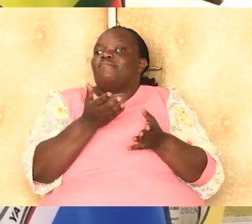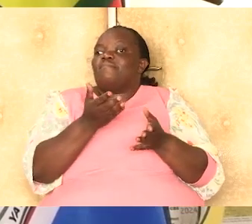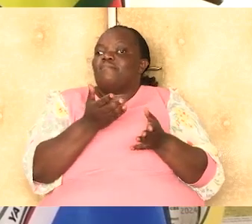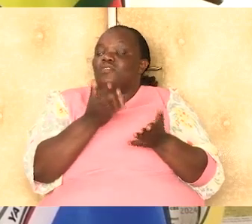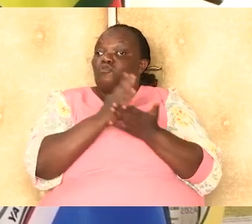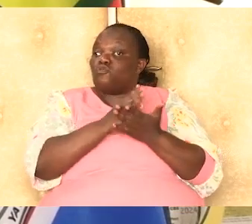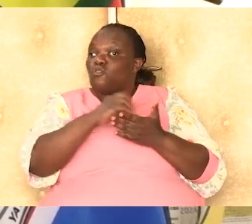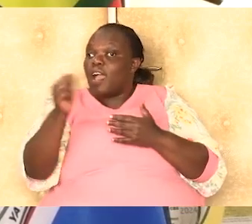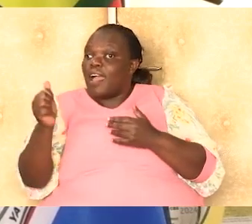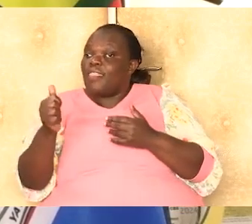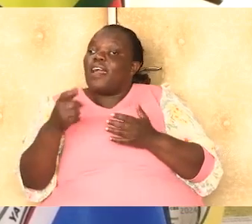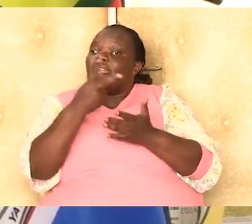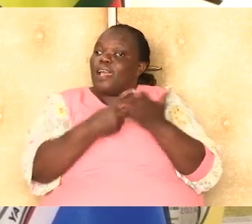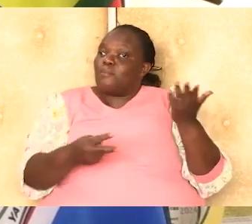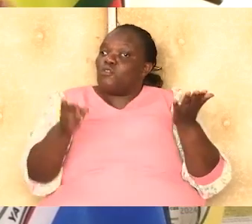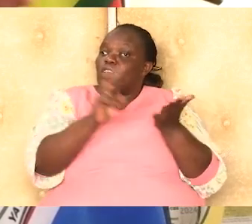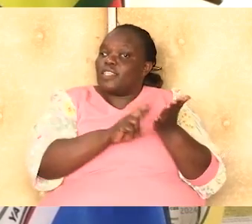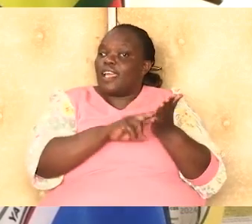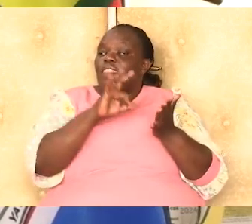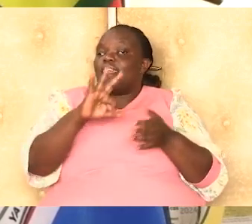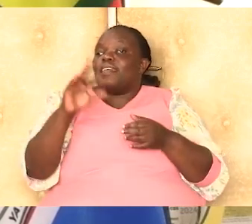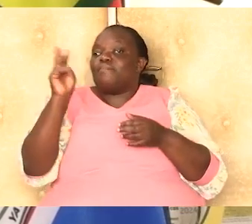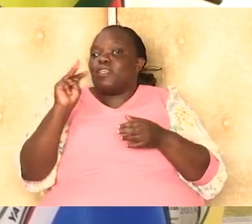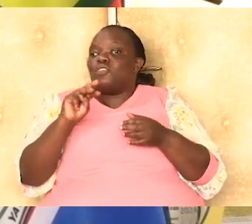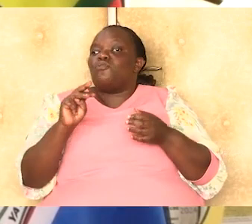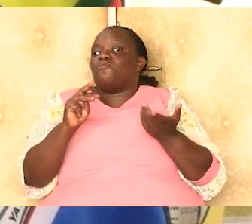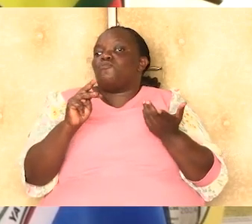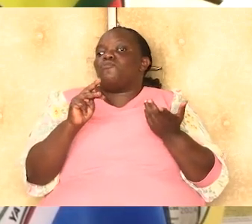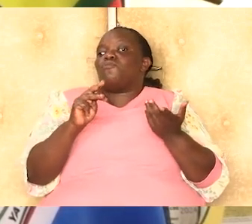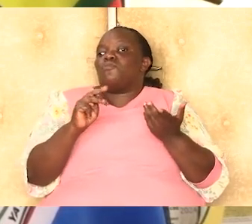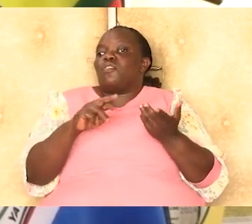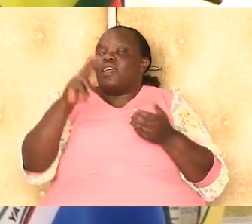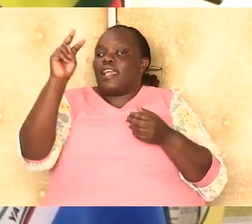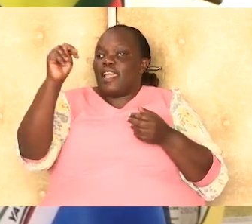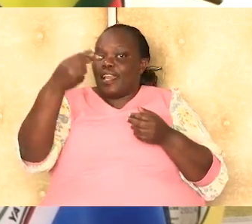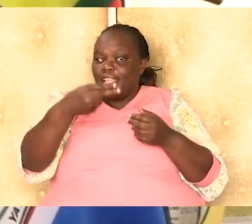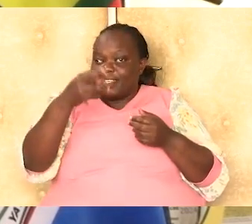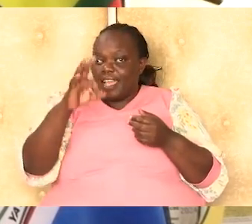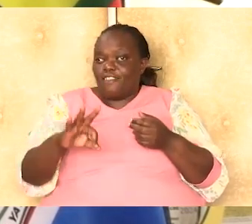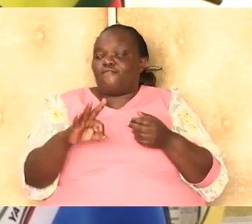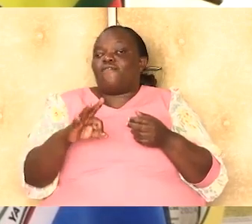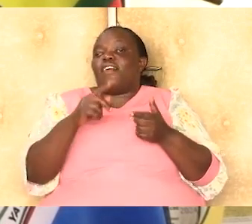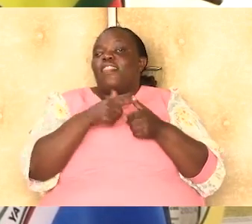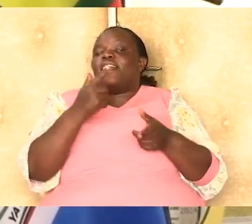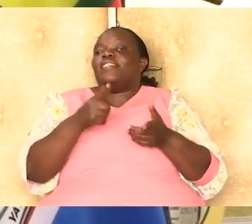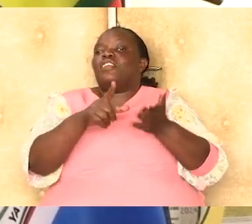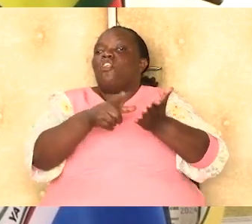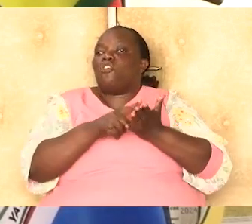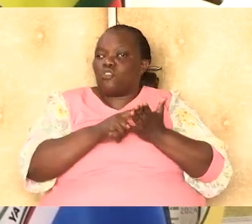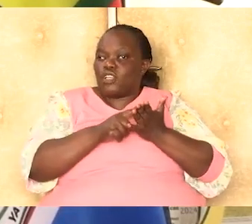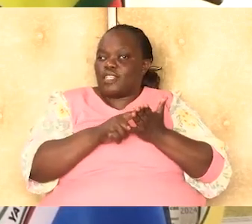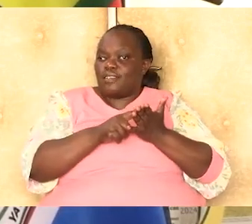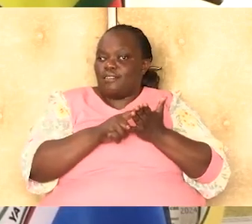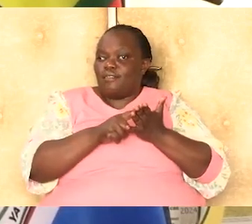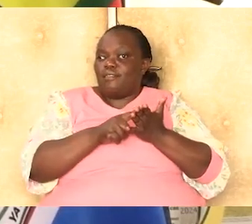na wale ambao likuwa na double registration watu milioni tatu kumweza kuondua kutoka kule kwa hile ya NHIF deli ya shilingi